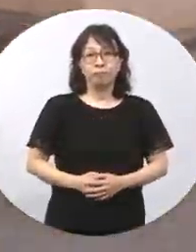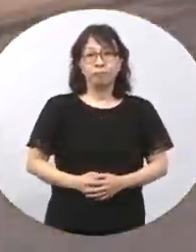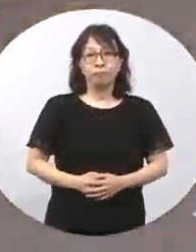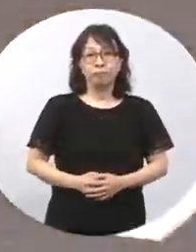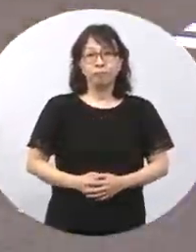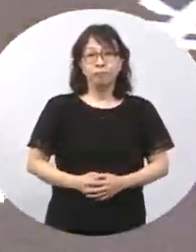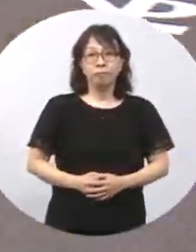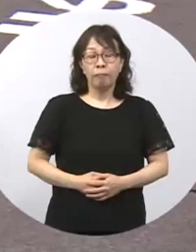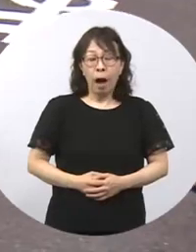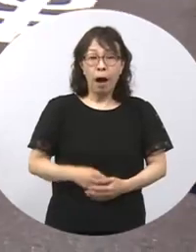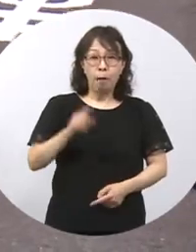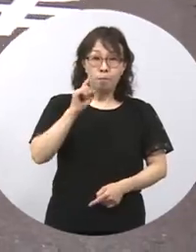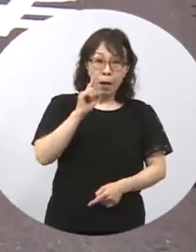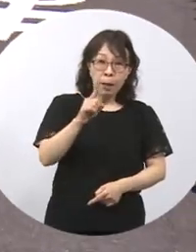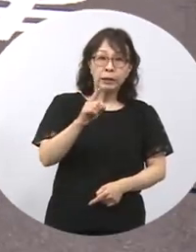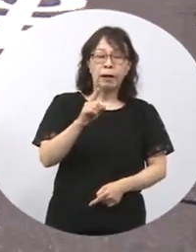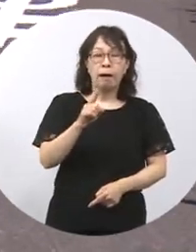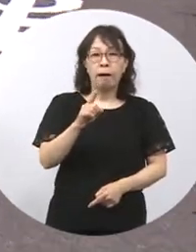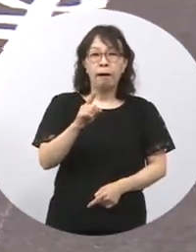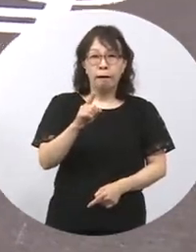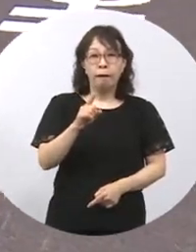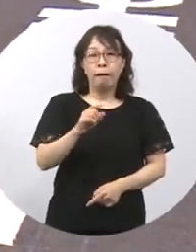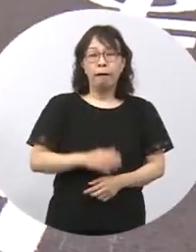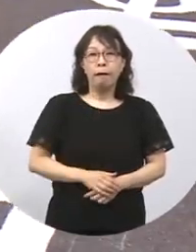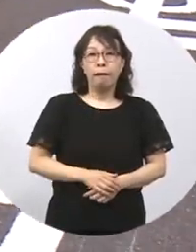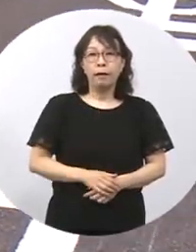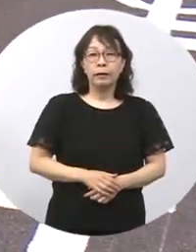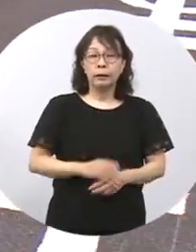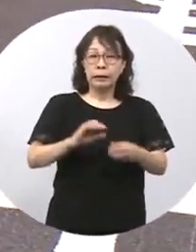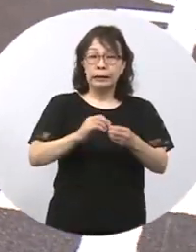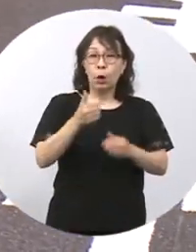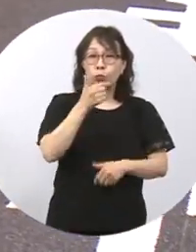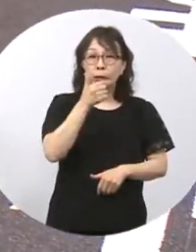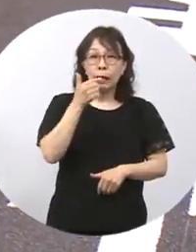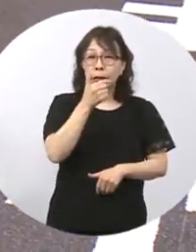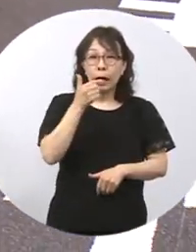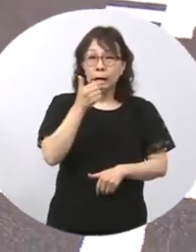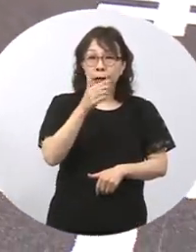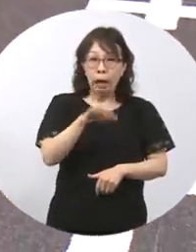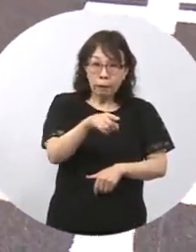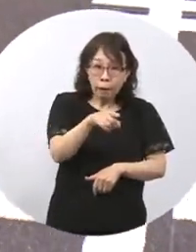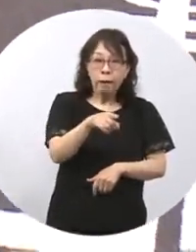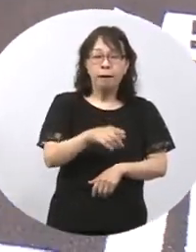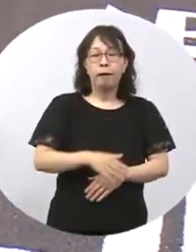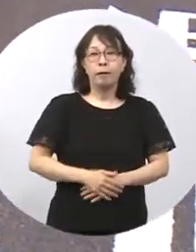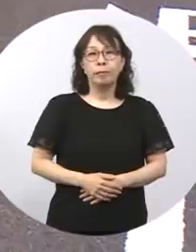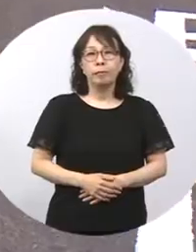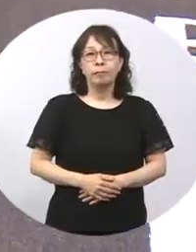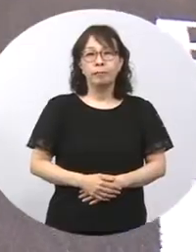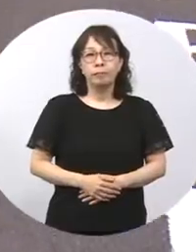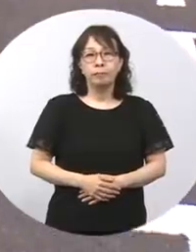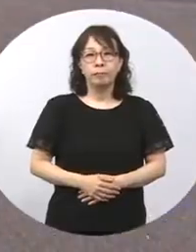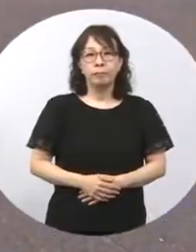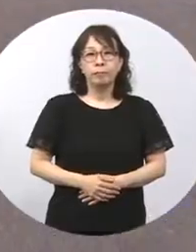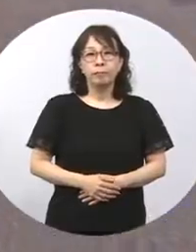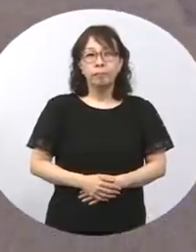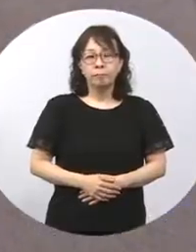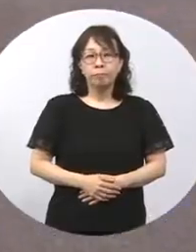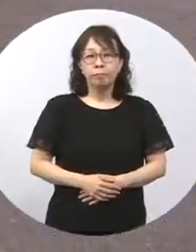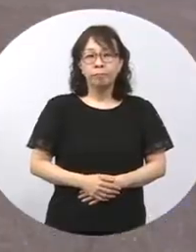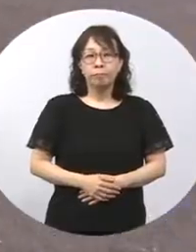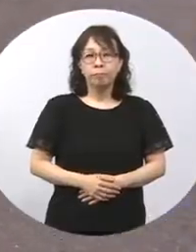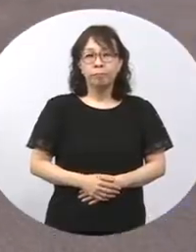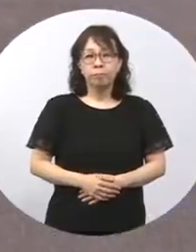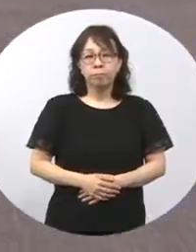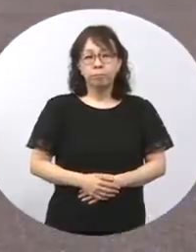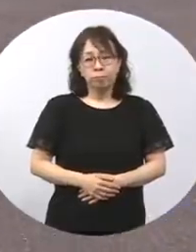あ、見えました。あのちょっと紫色といいますか、 ポイントありますよ。感覚で